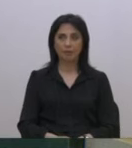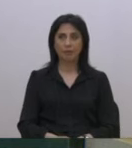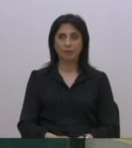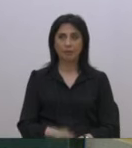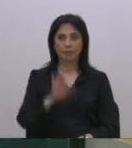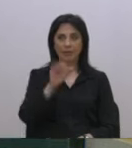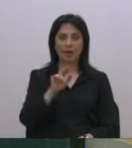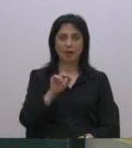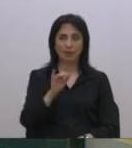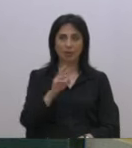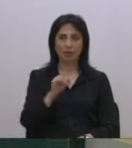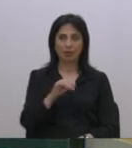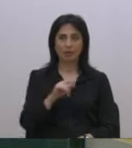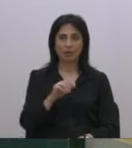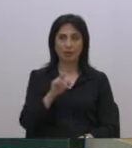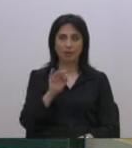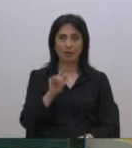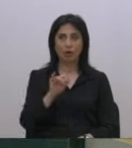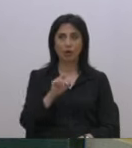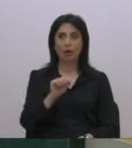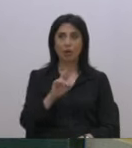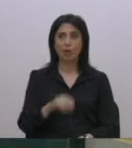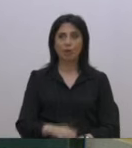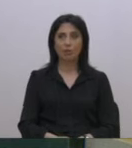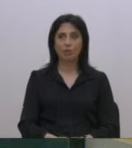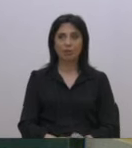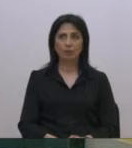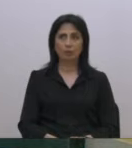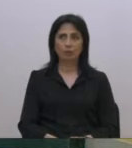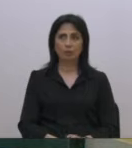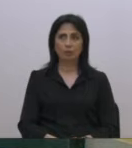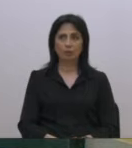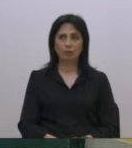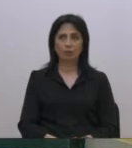ირაკლი ქადაგიშვილი, თეონა აკურვარდი. Colo que